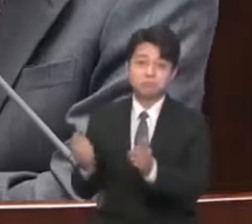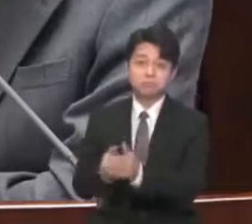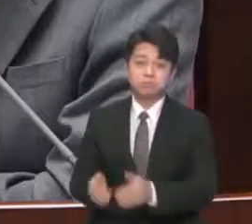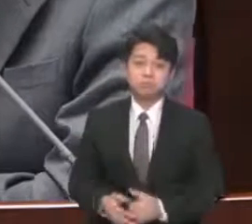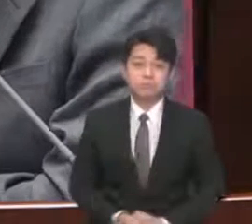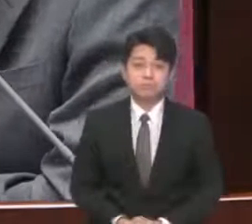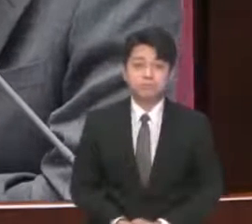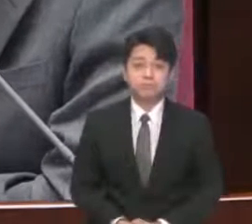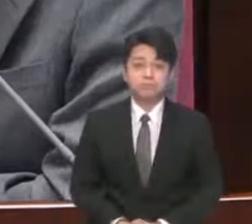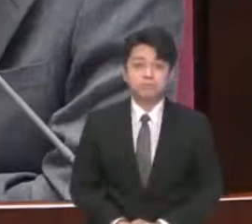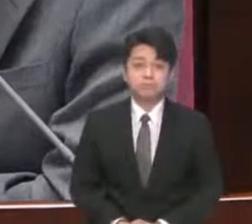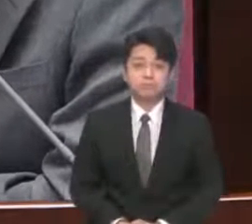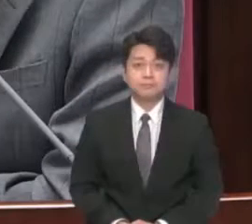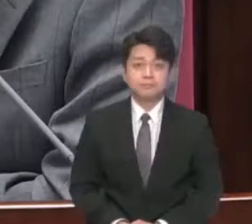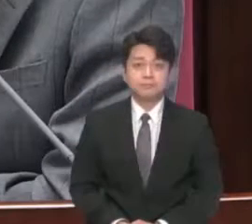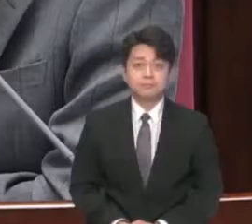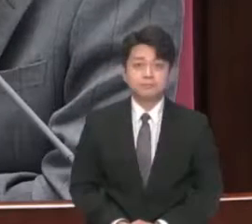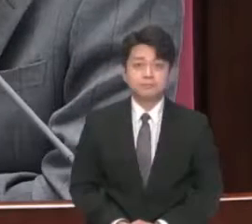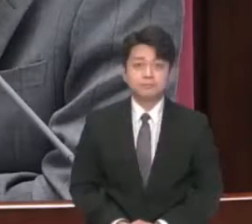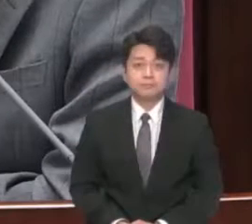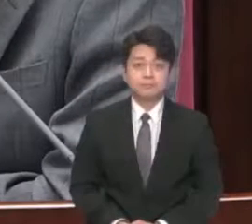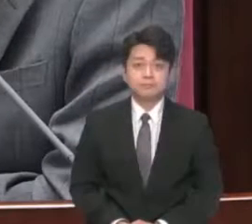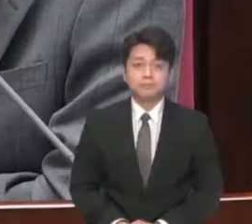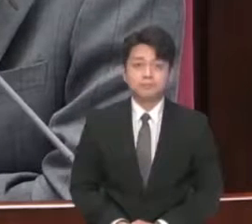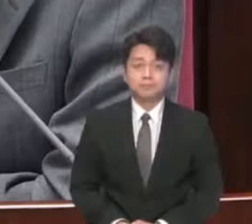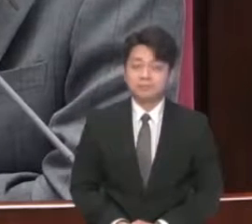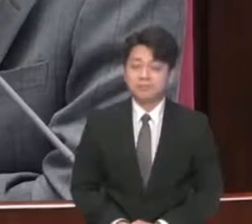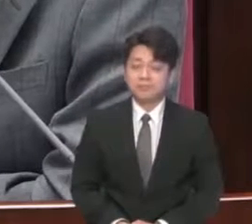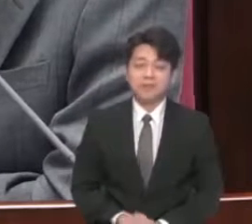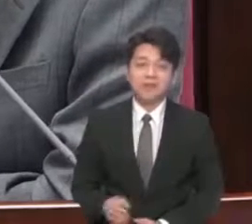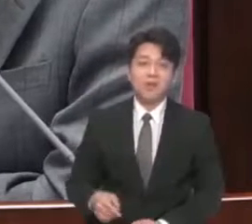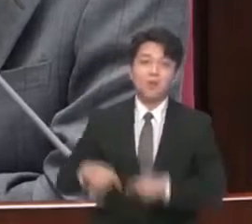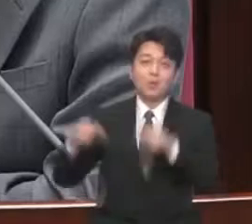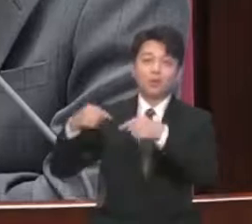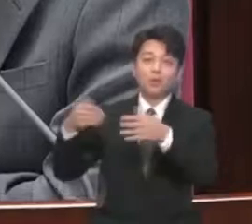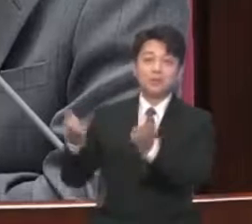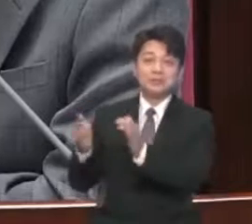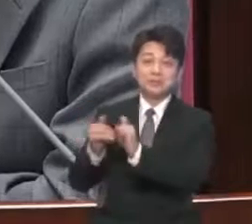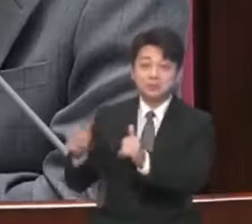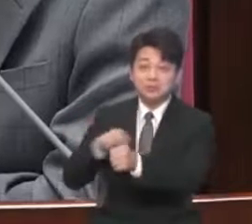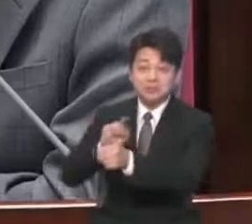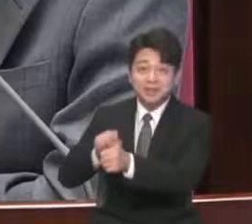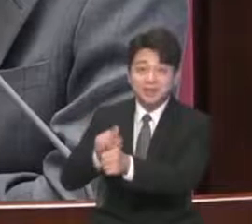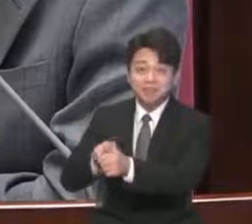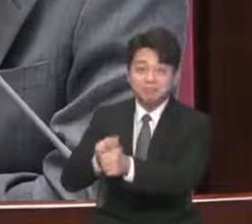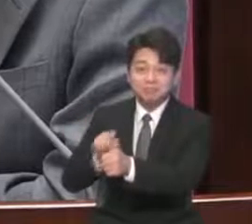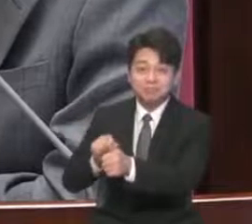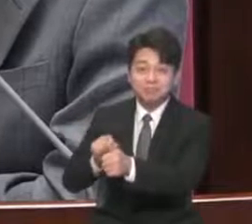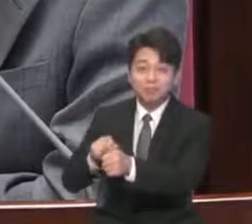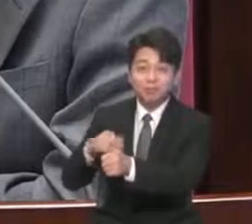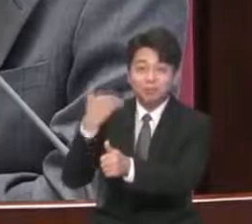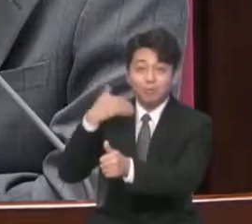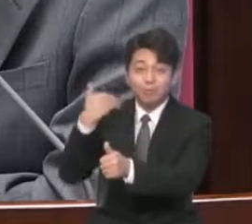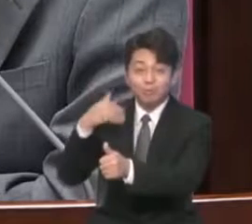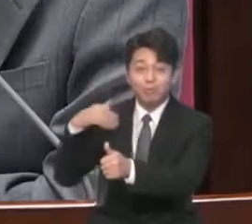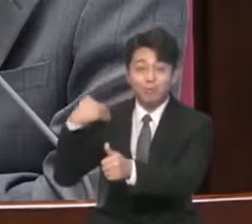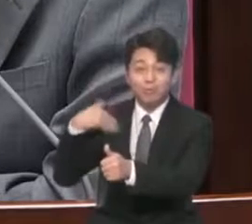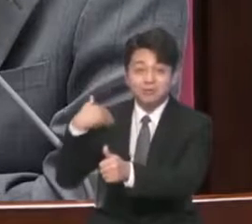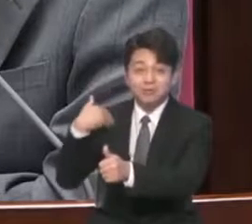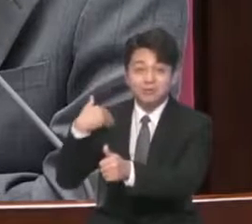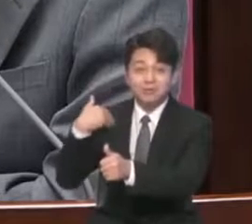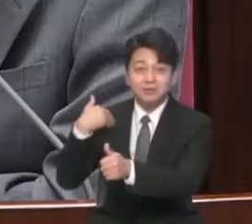그 부탁받은 외교부 직원 저도 아는데 장관 모르세요? 제가 개인적으로는 알고 있는 직원이 아닙니다.